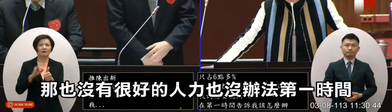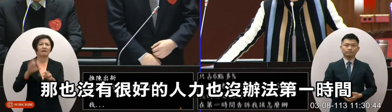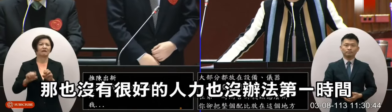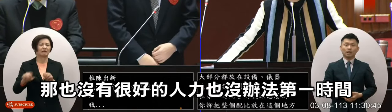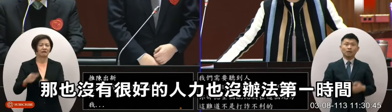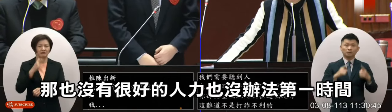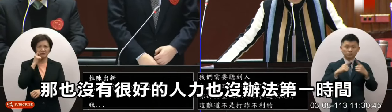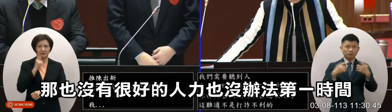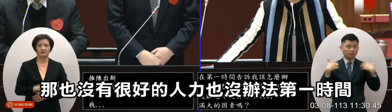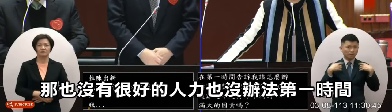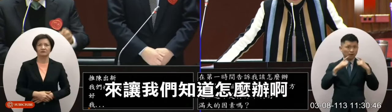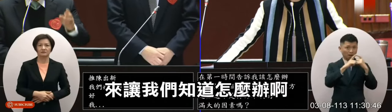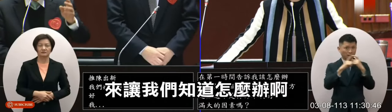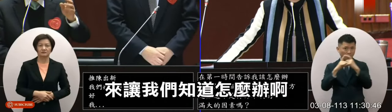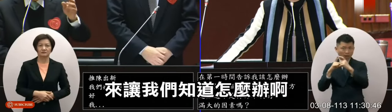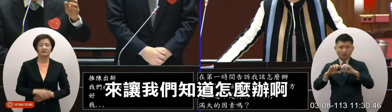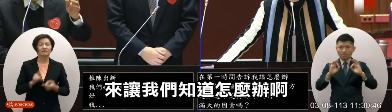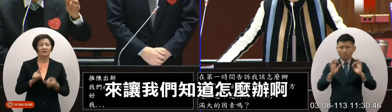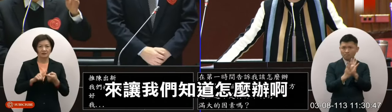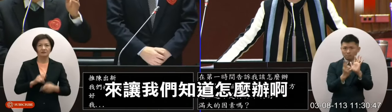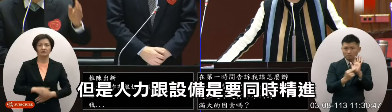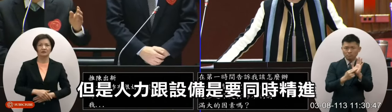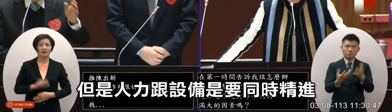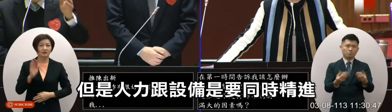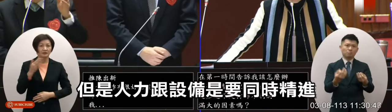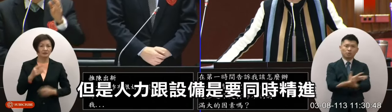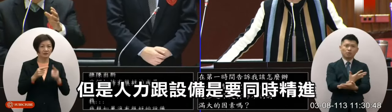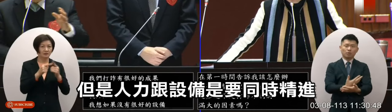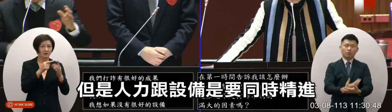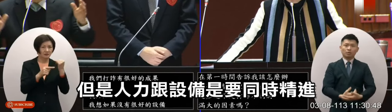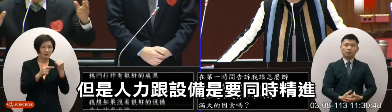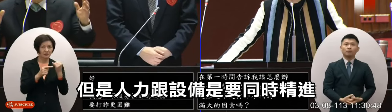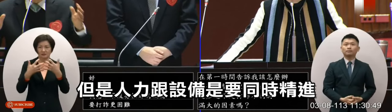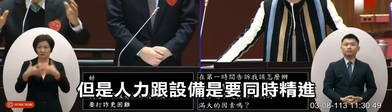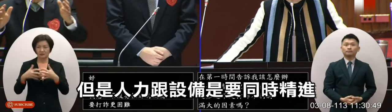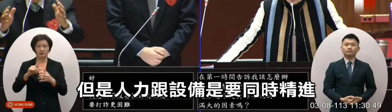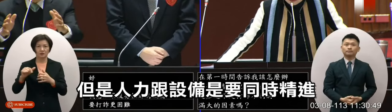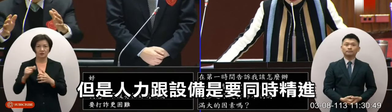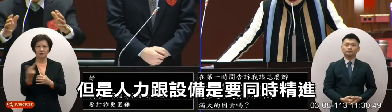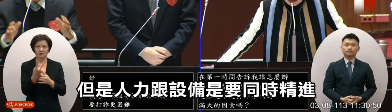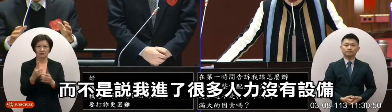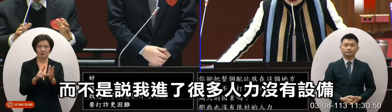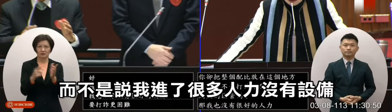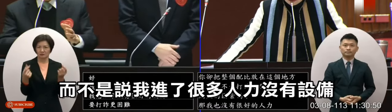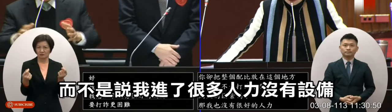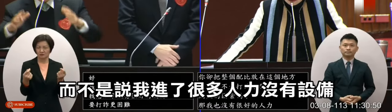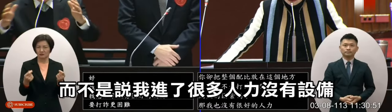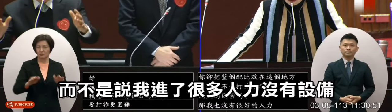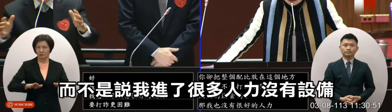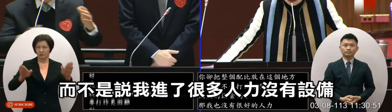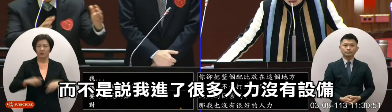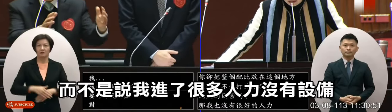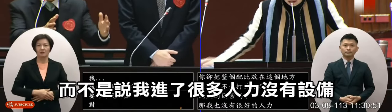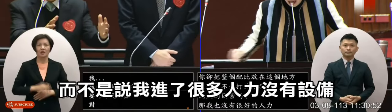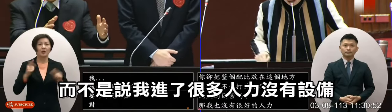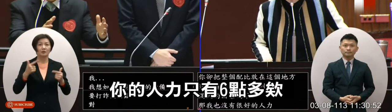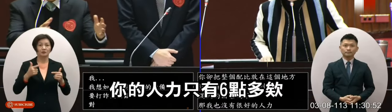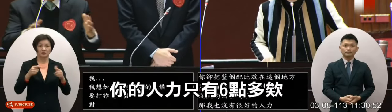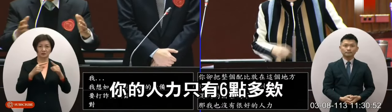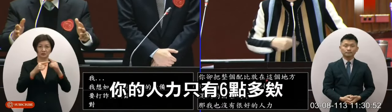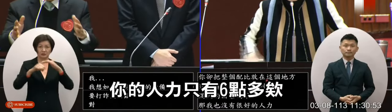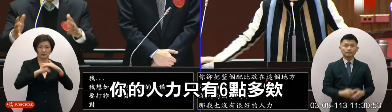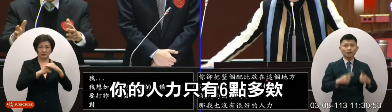好的人，你也没办法第一时间来让我们知道该怎么办啊。 人力跟设备是要同时精进，而不是说我进了很多人力，没有设